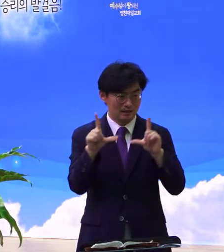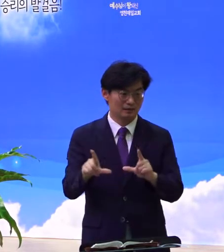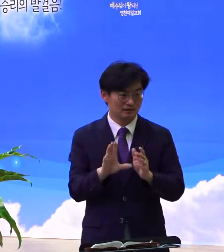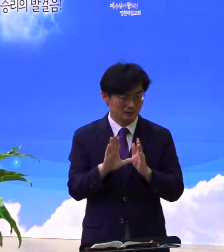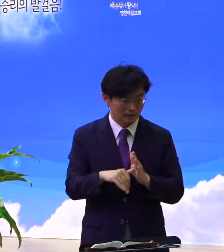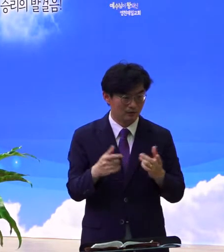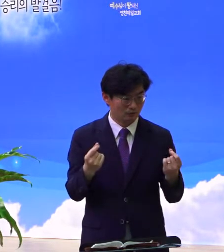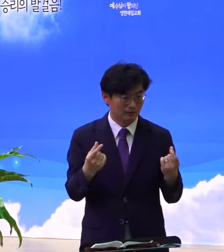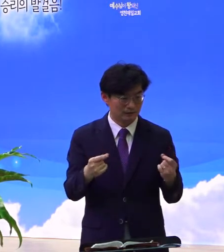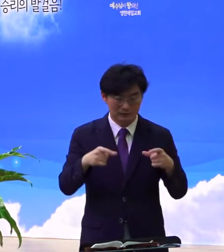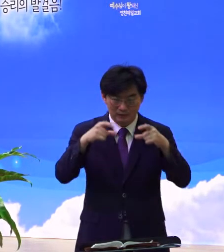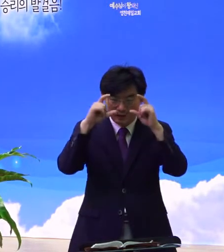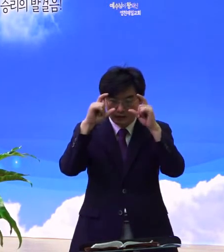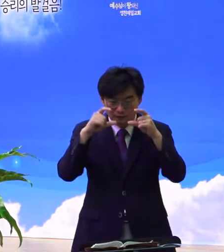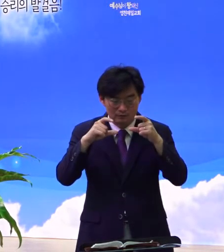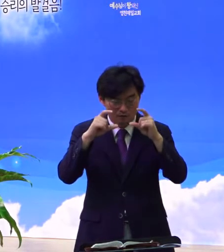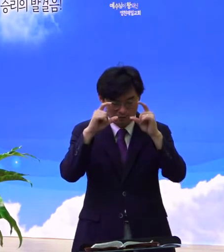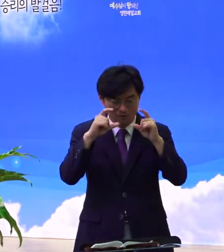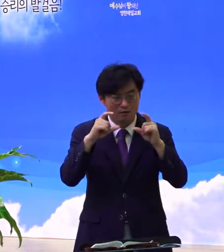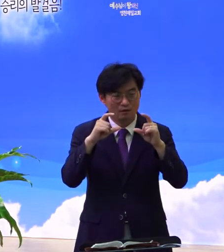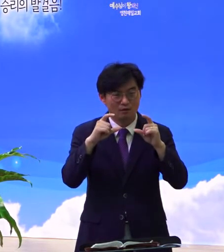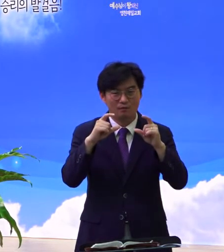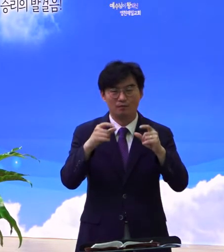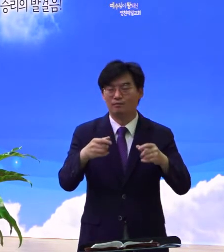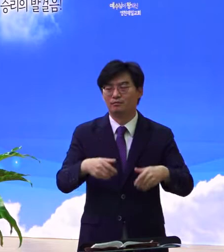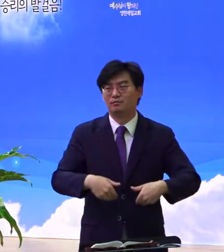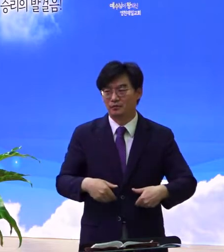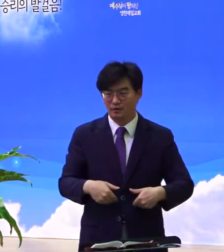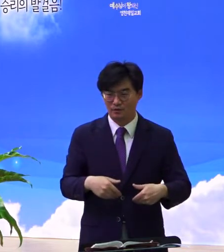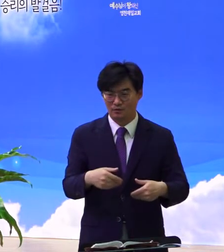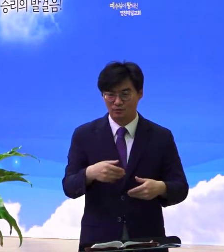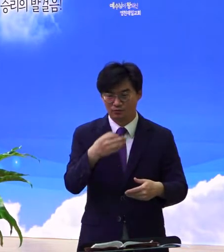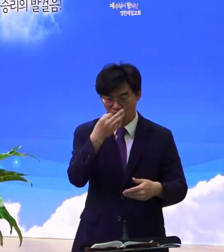일상생활에서도 이 안경이라고 하는 도구가 굉장히 필요하고 유익합니다.